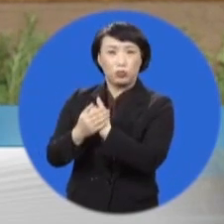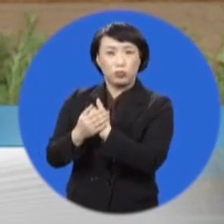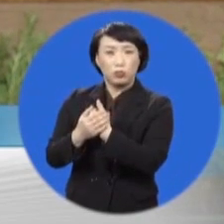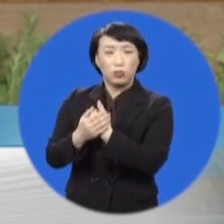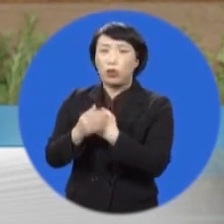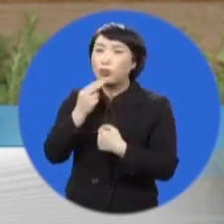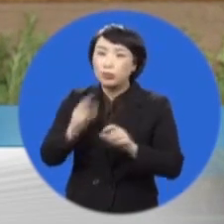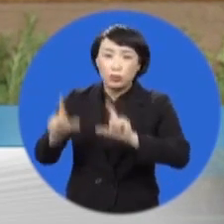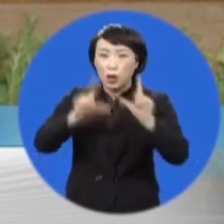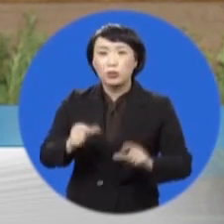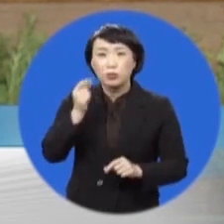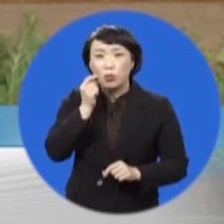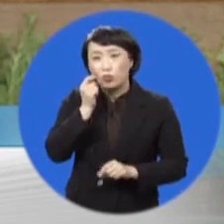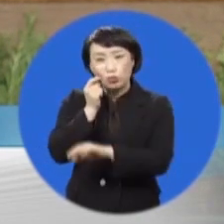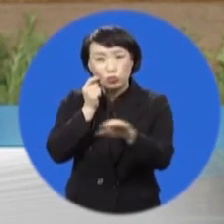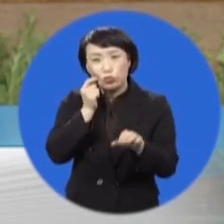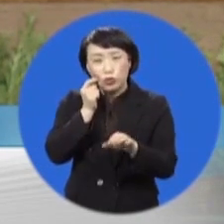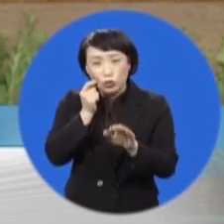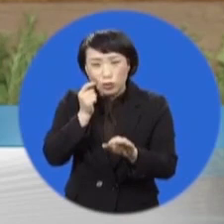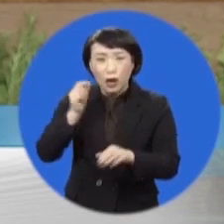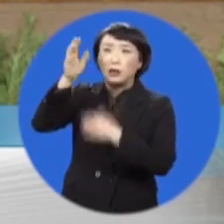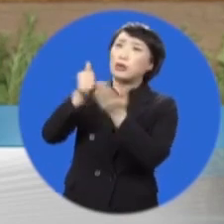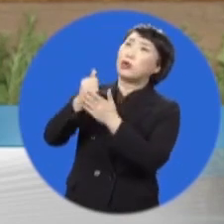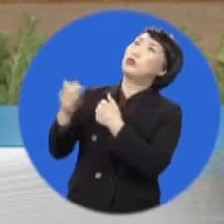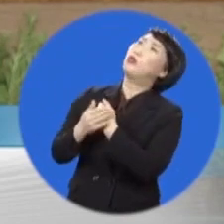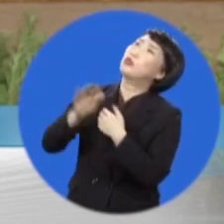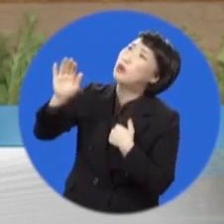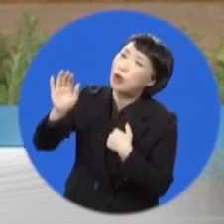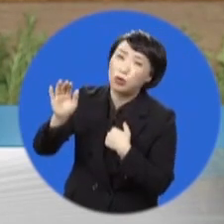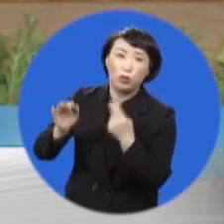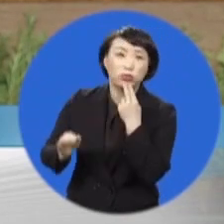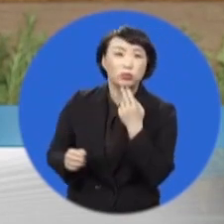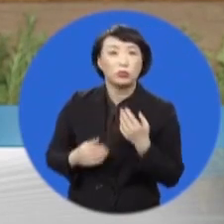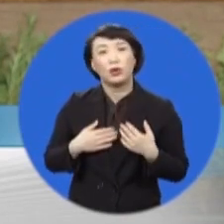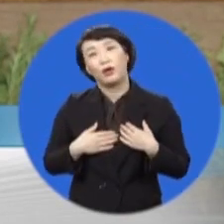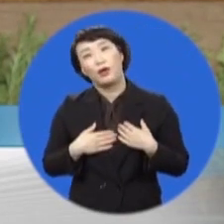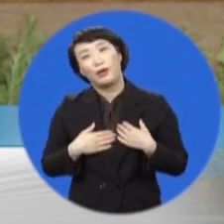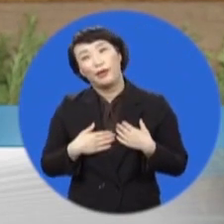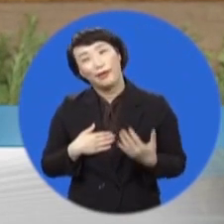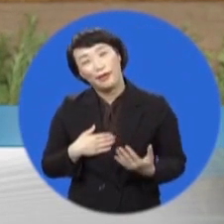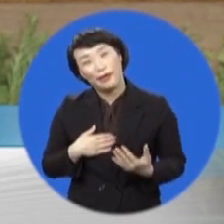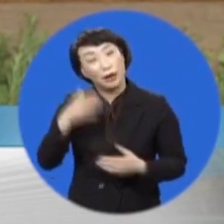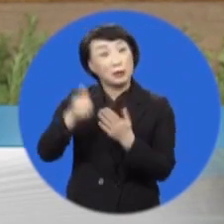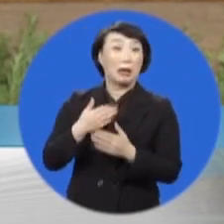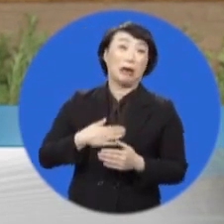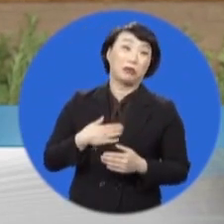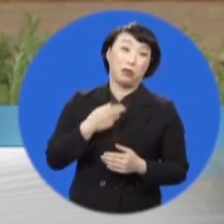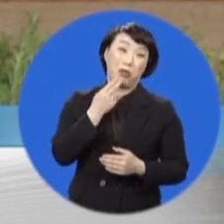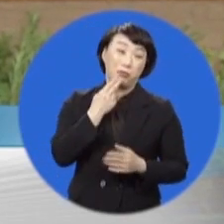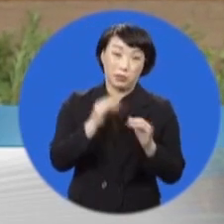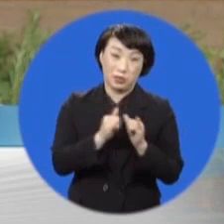주는 살 수 없는데도 하나님께 도움을 구하지 않는다면 그는 하나님을 알지